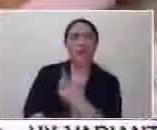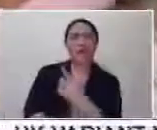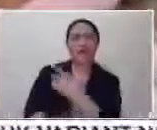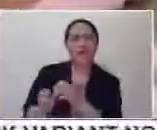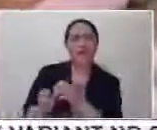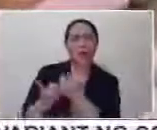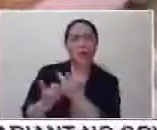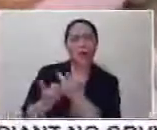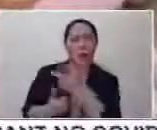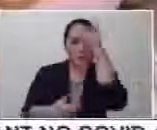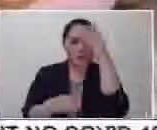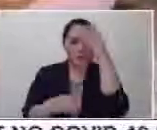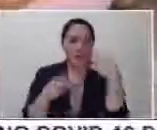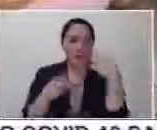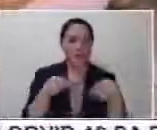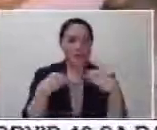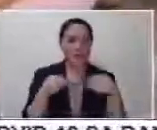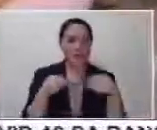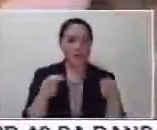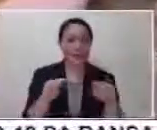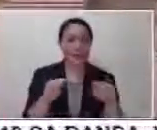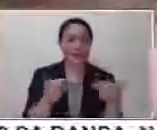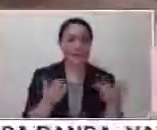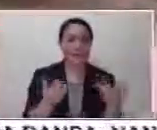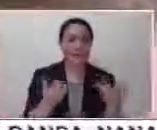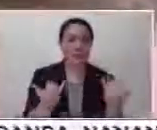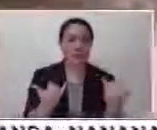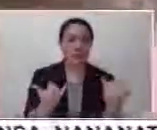At yan na muna ang pinakahuling balita mula rito sa Litex Market. Balik sa'yo, Aljo. Thank you, Luisa.